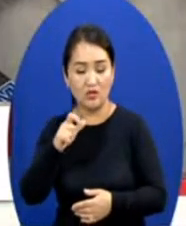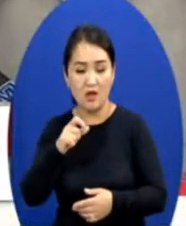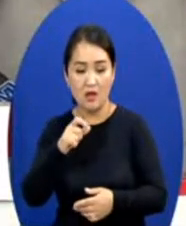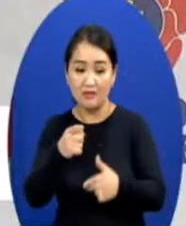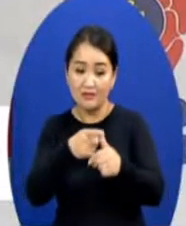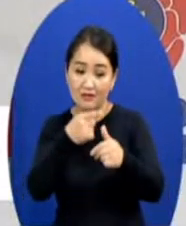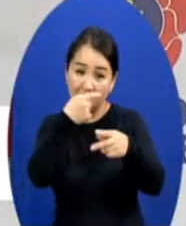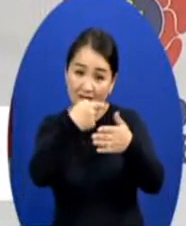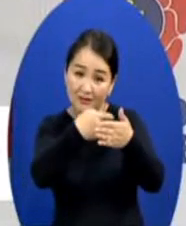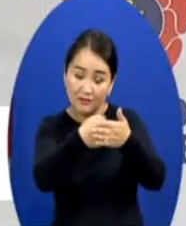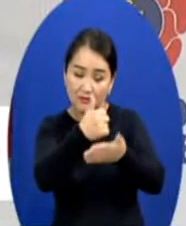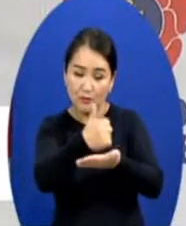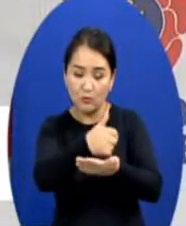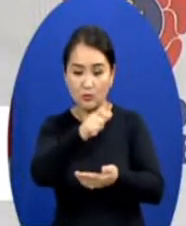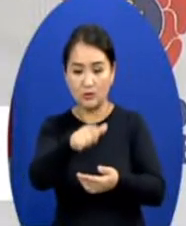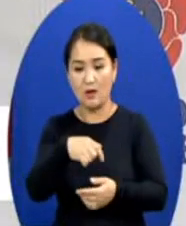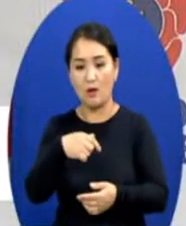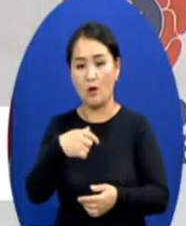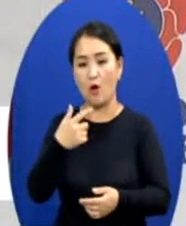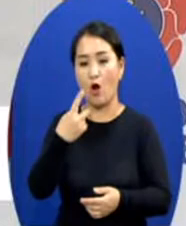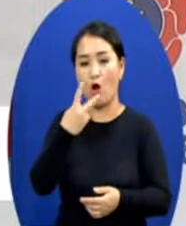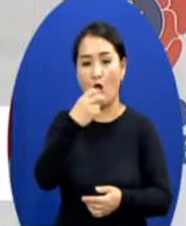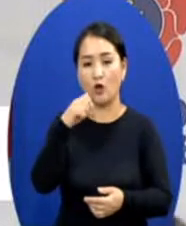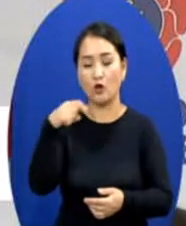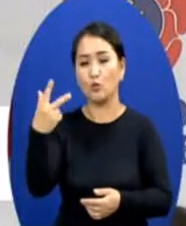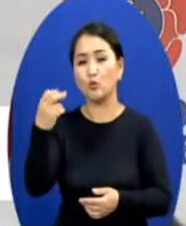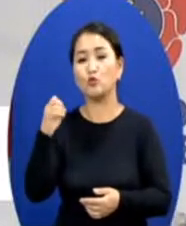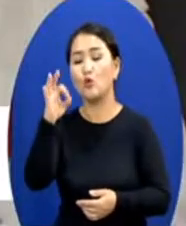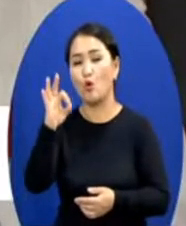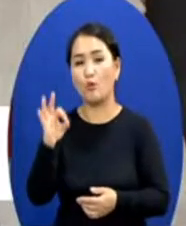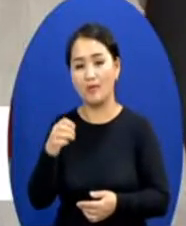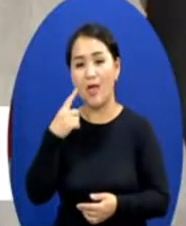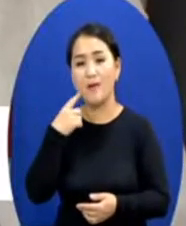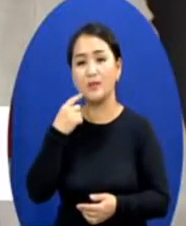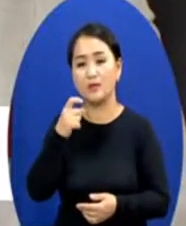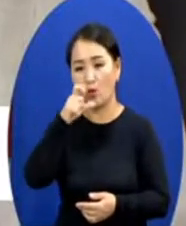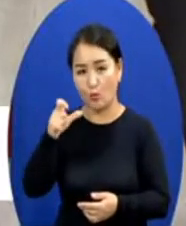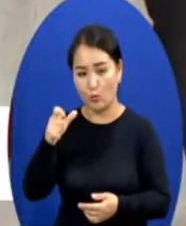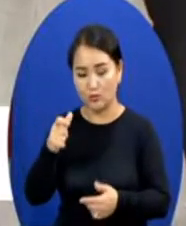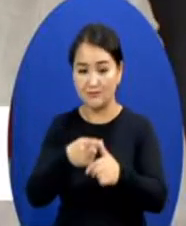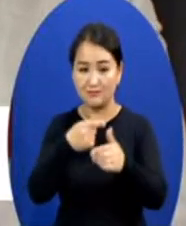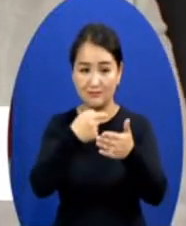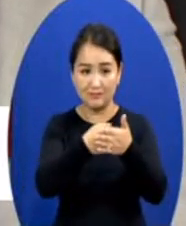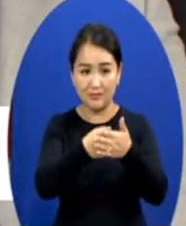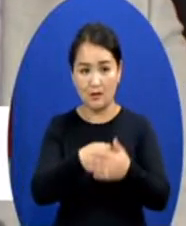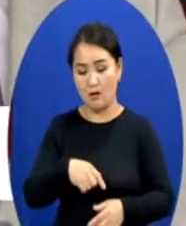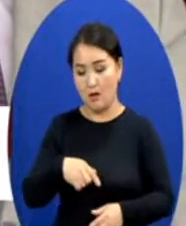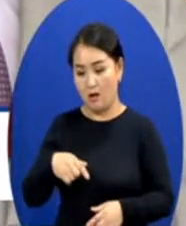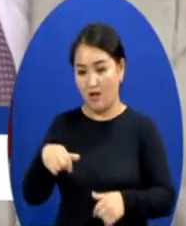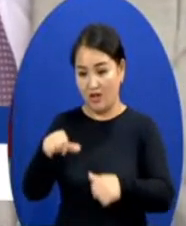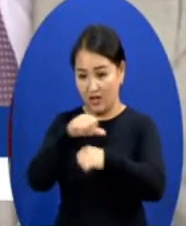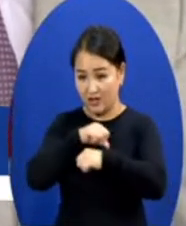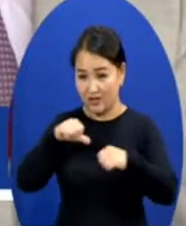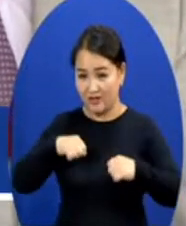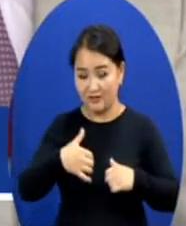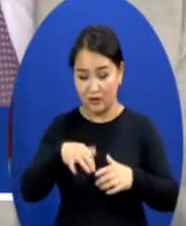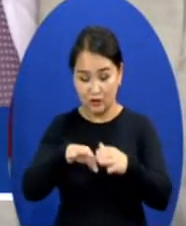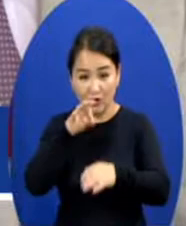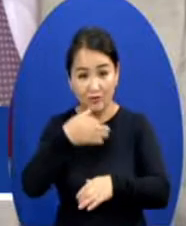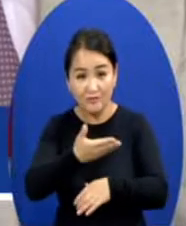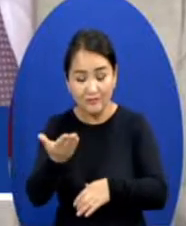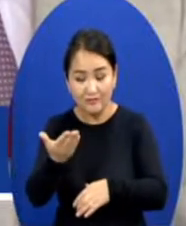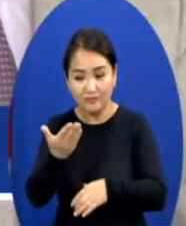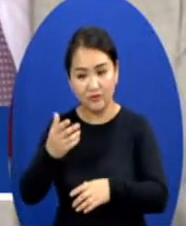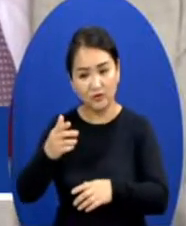нэр дэвшигчдийн 20-оос доошгүй хувь эмэгтэйчүүд байх шаардлагыг нийцүүлсэн гэлээ. Юу нэ манай ард иргэлийн сонгогчдын одоо хандлага бас